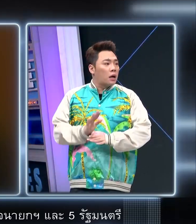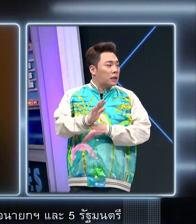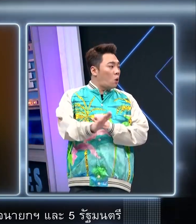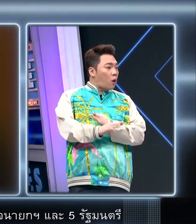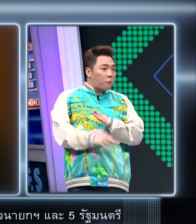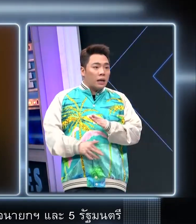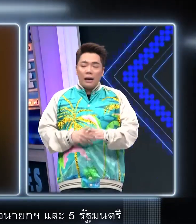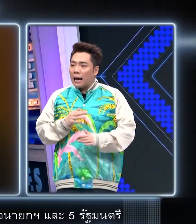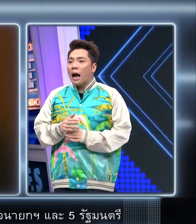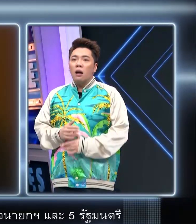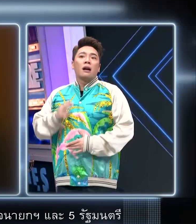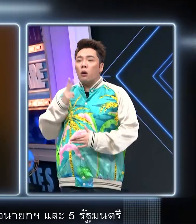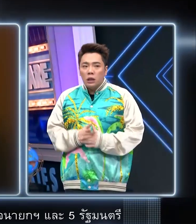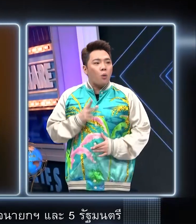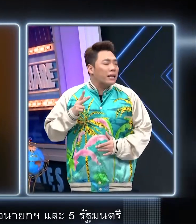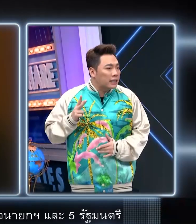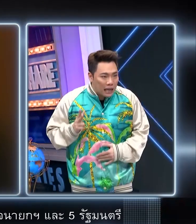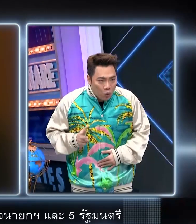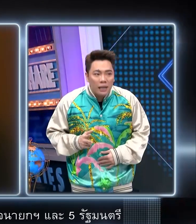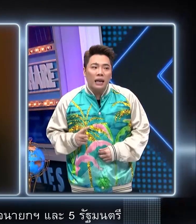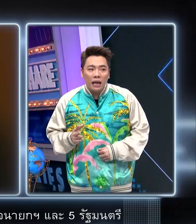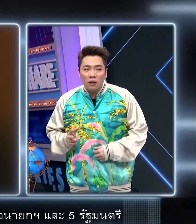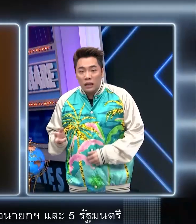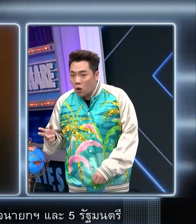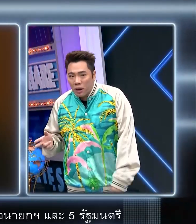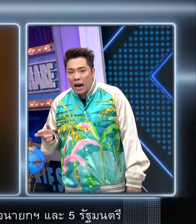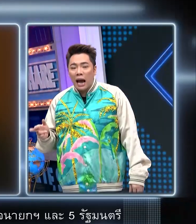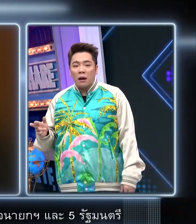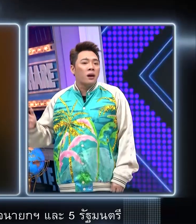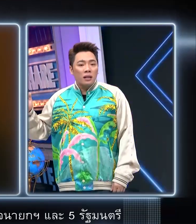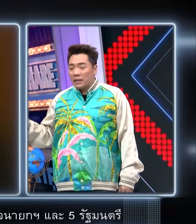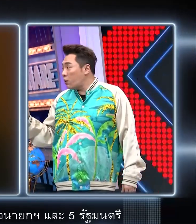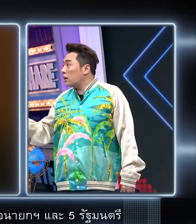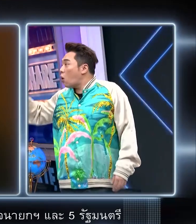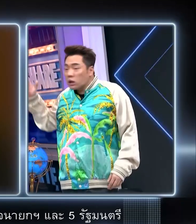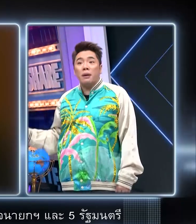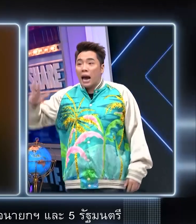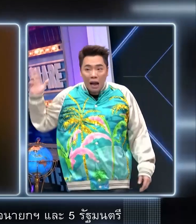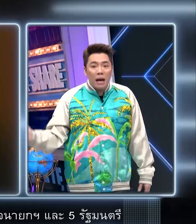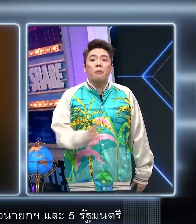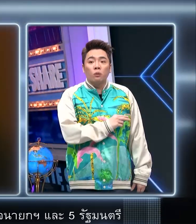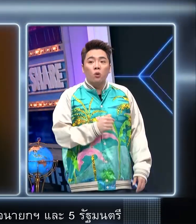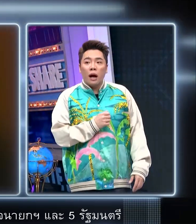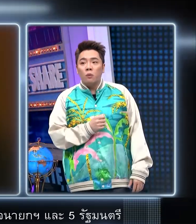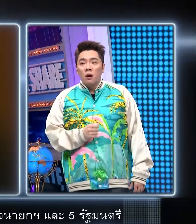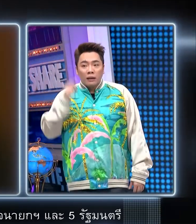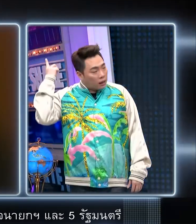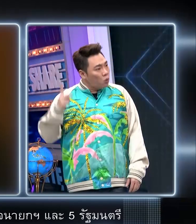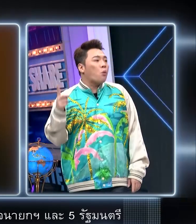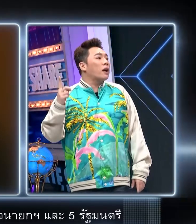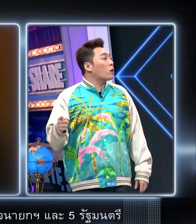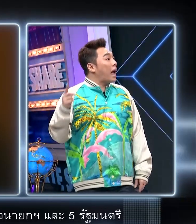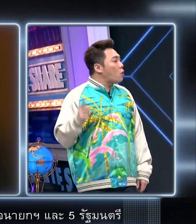าตอบเรื่องซิโนแวคมีหลายๆอย่างเราเชื่อว่าใน4วันนี้จะต้องมีไฮไลท์ใน4วันนี้เราก็จะมีไฮไลท์มาให้ท่านผู้ชมได้ดูกัน